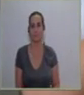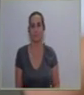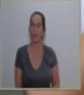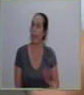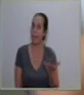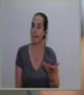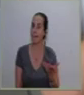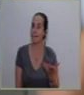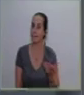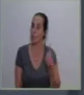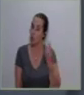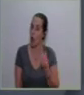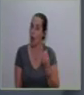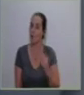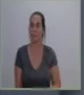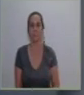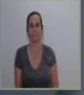איך? טוב.